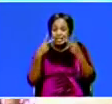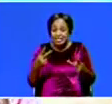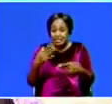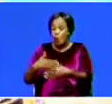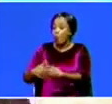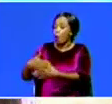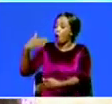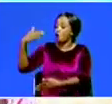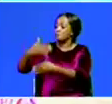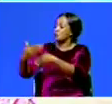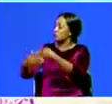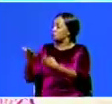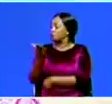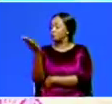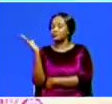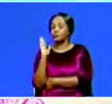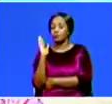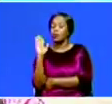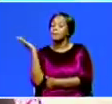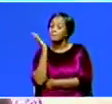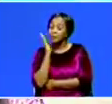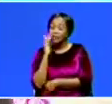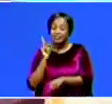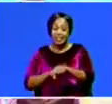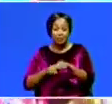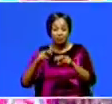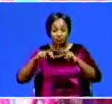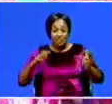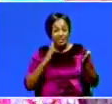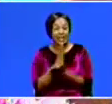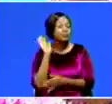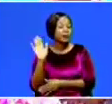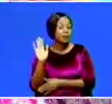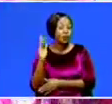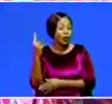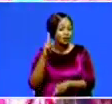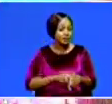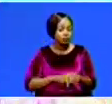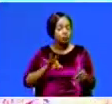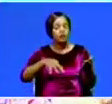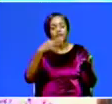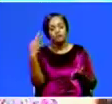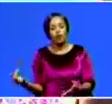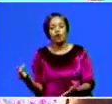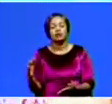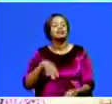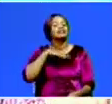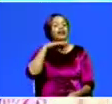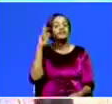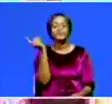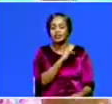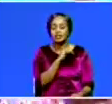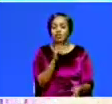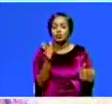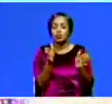inanizunguka. Wametusumbua, mama akienda kutafuta haki, mpaka alianguka, akakufa na stroke, na